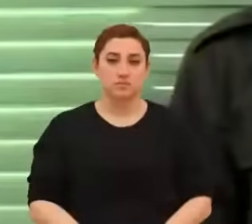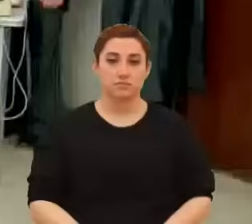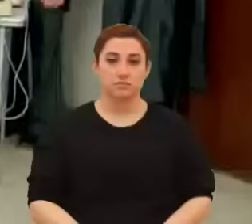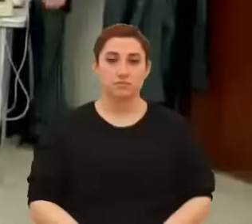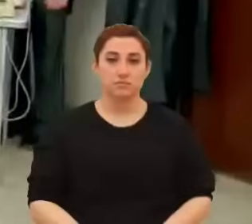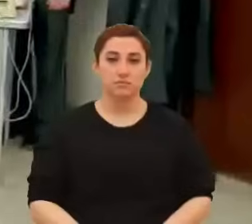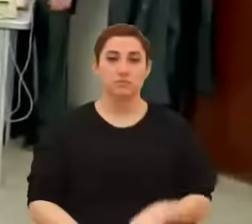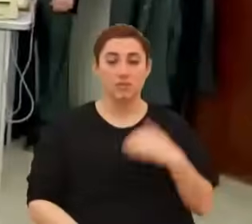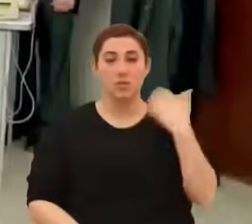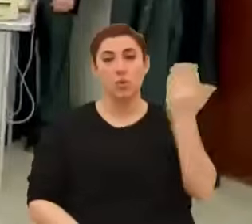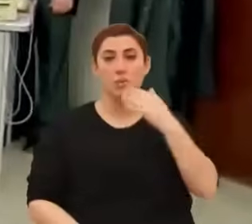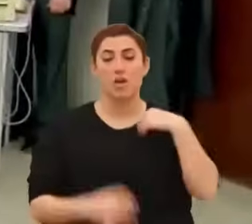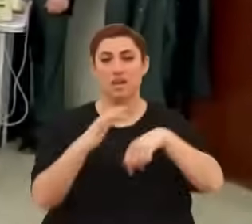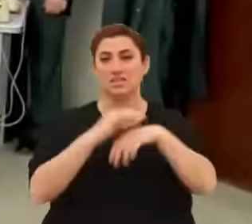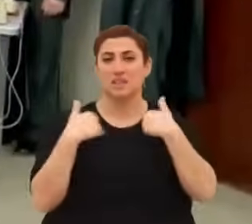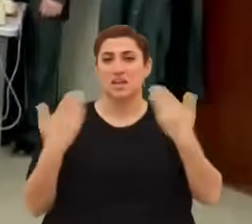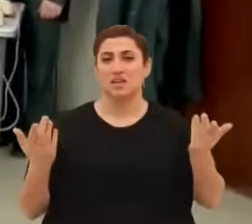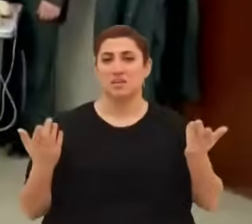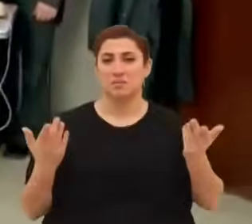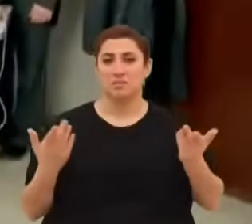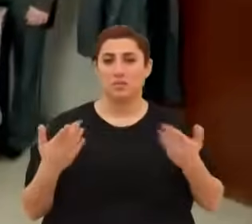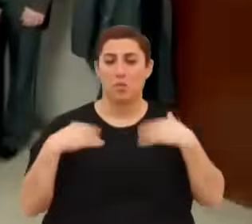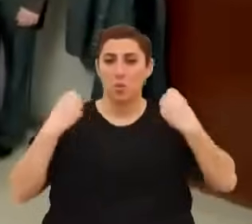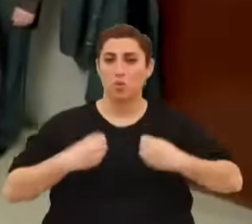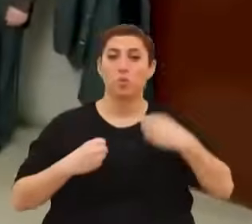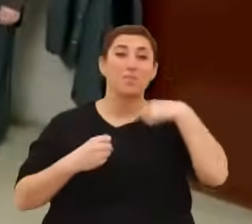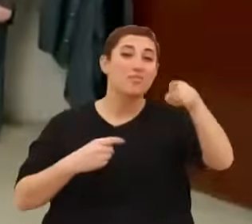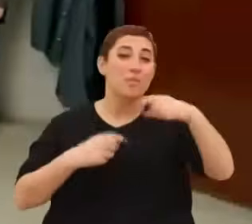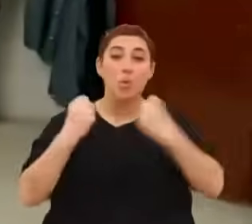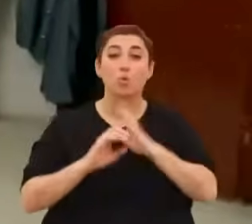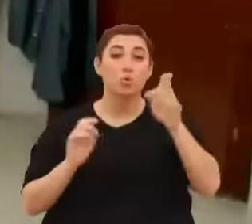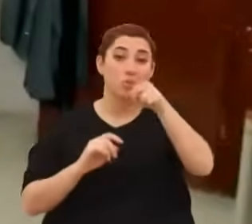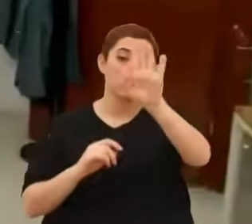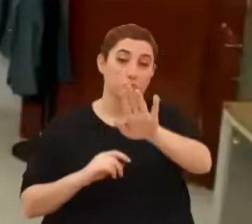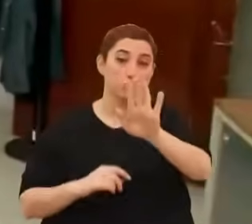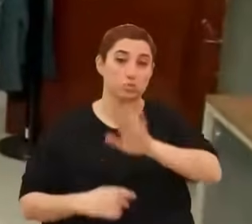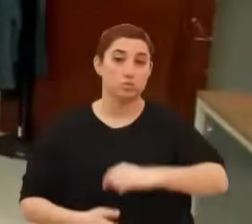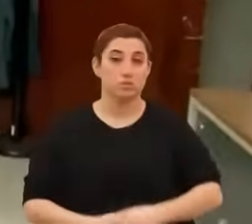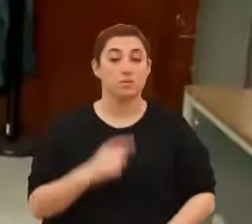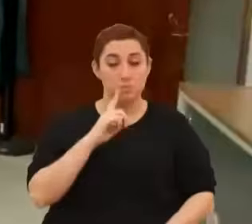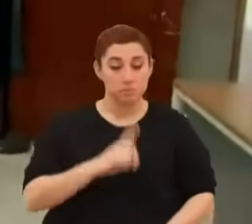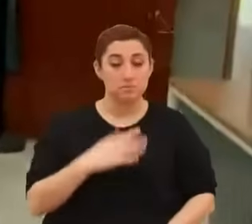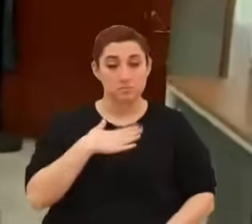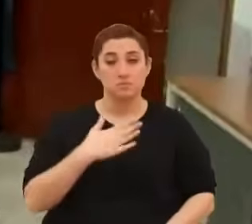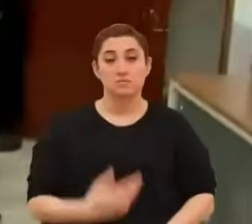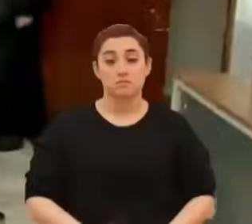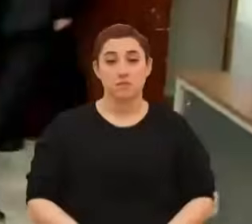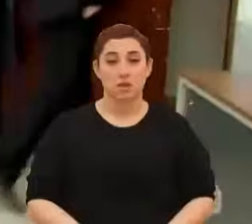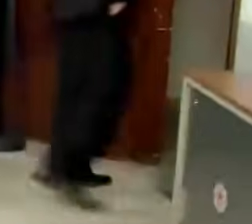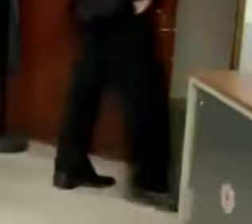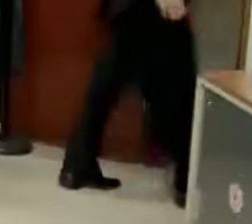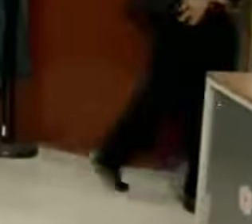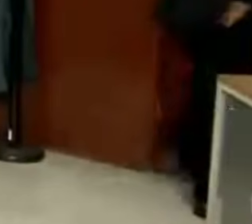Sen niye oturdun ya? Hastayım ben, gidiyorum. Yerime oturma. Yok mu orada? Peki, Rıza aksayarak odadan